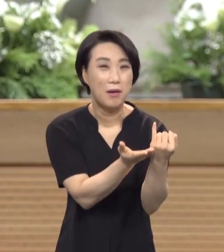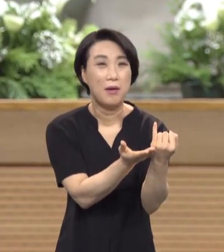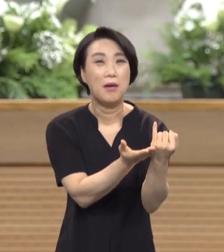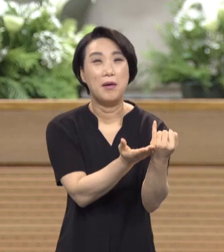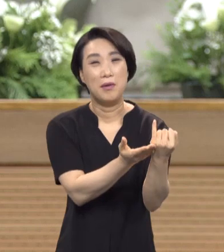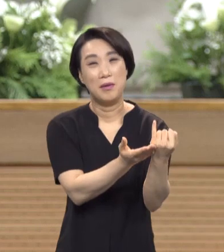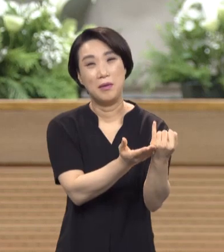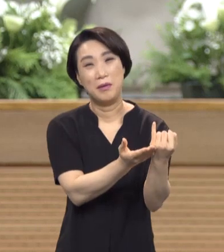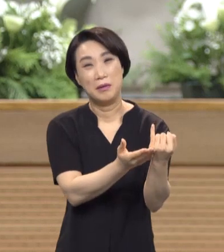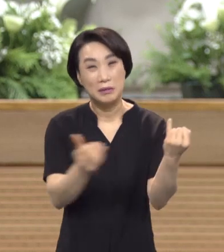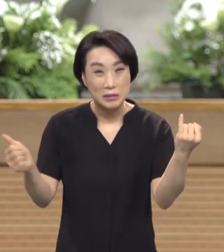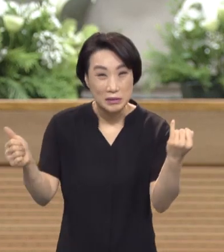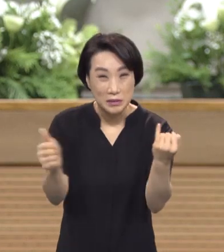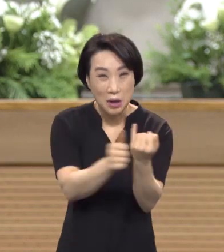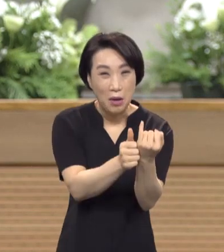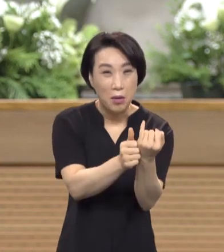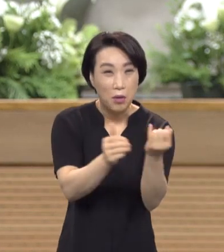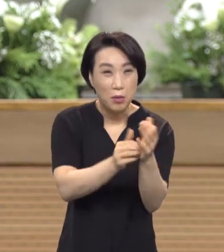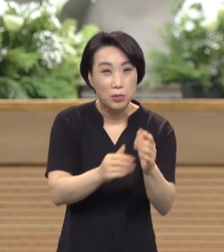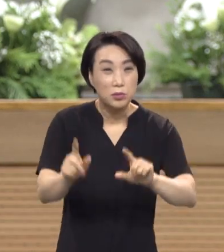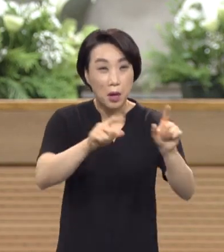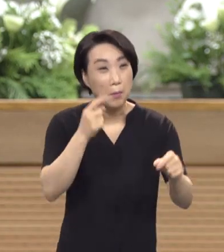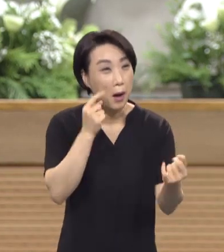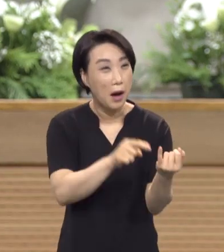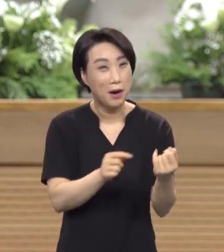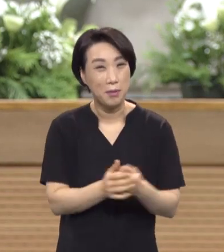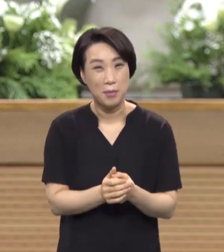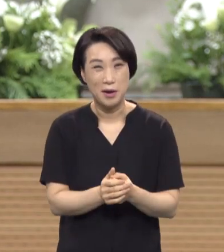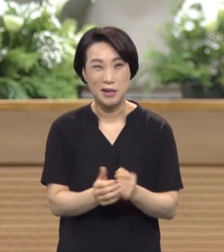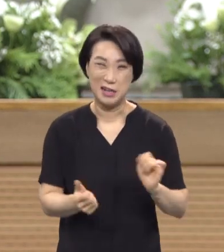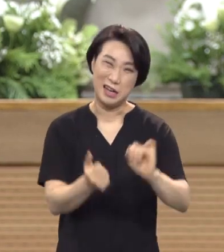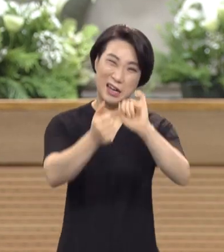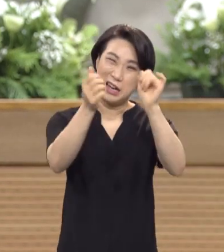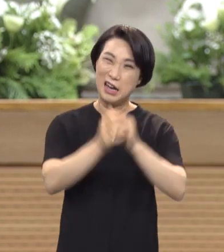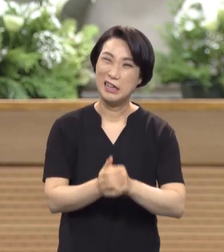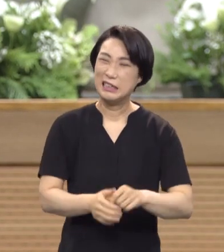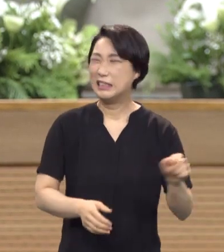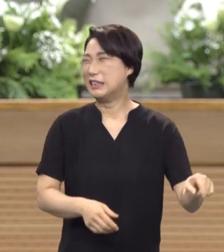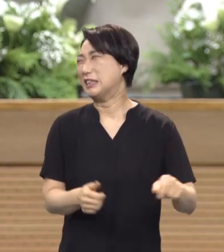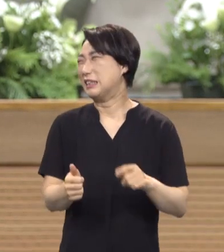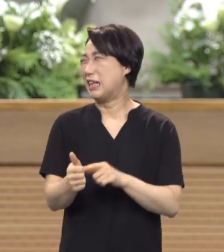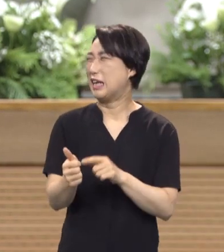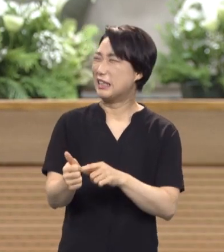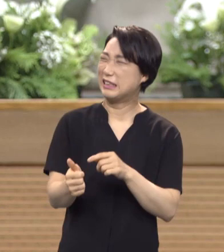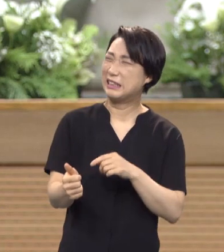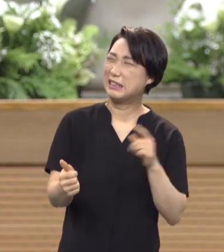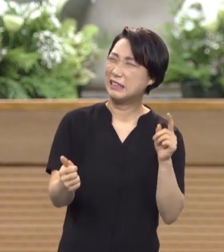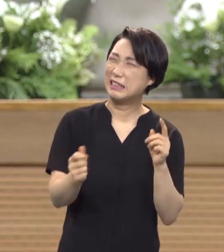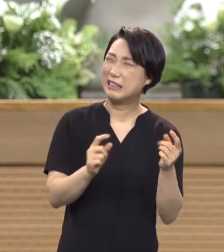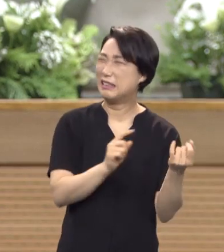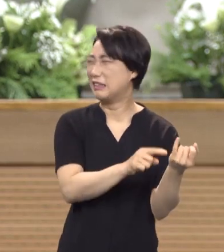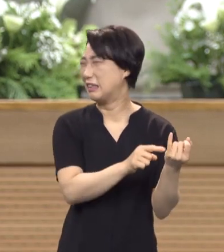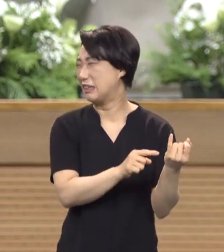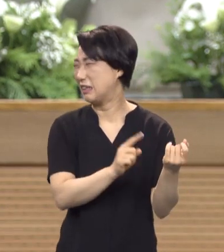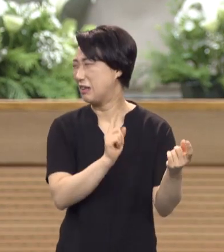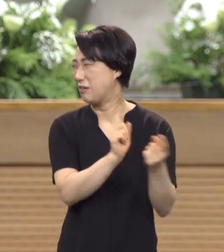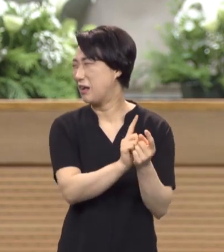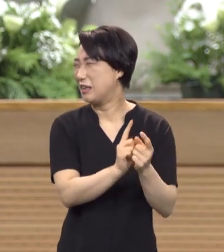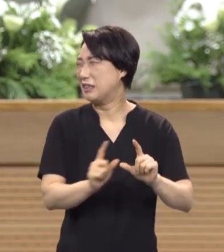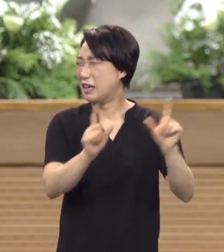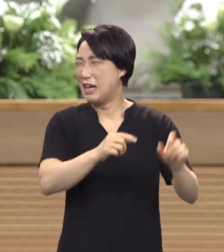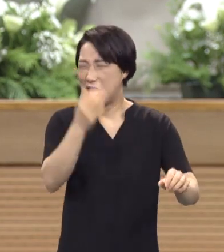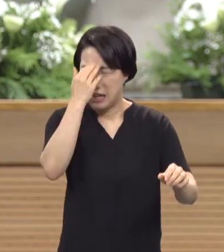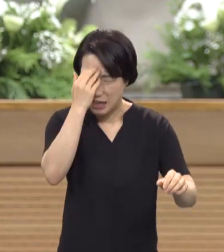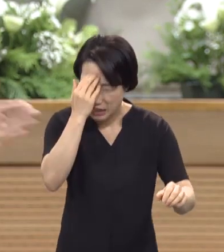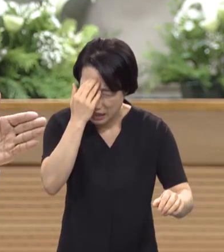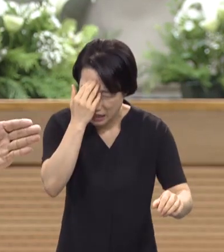진짜 결혼해서 살 때 보면 치고 패고 난리를 내고 어쩌다가 저런 거 만나 살았나? 이렇게